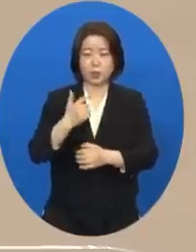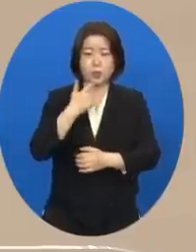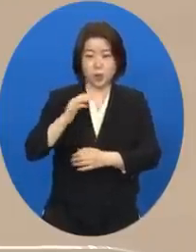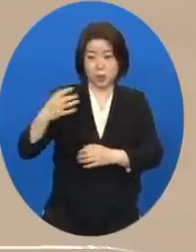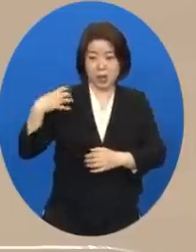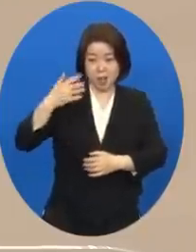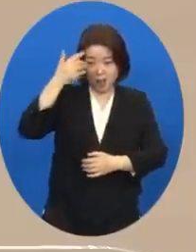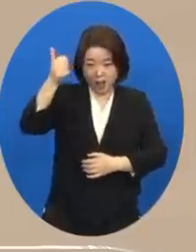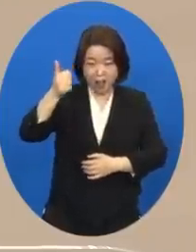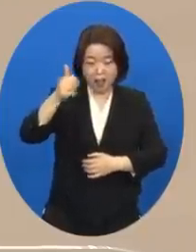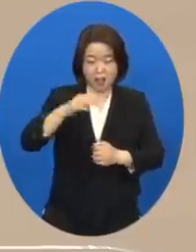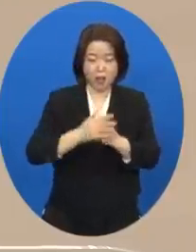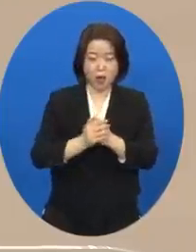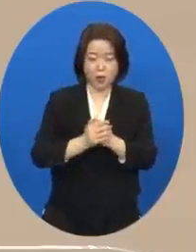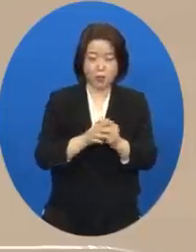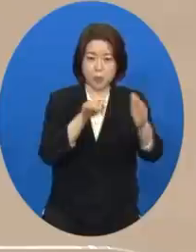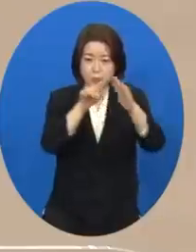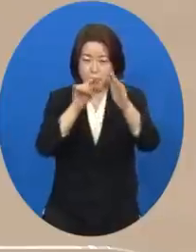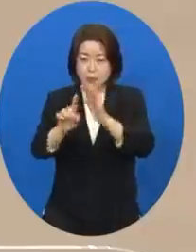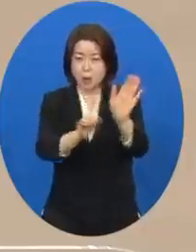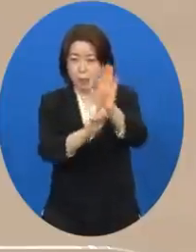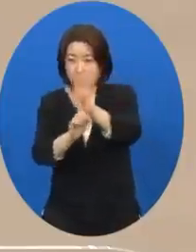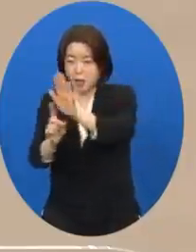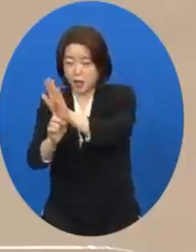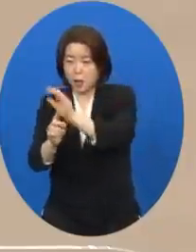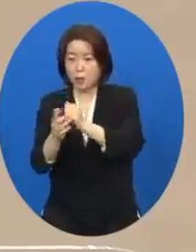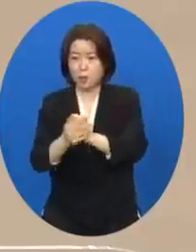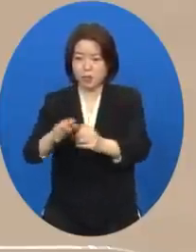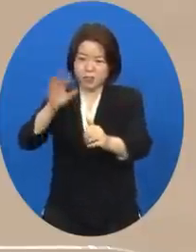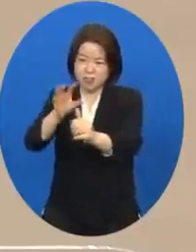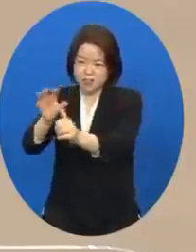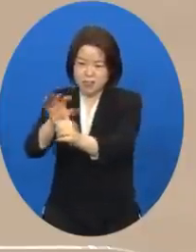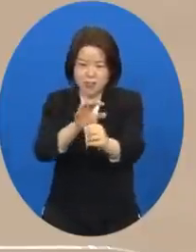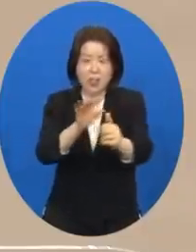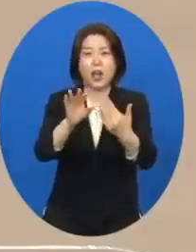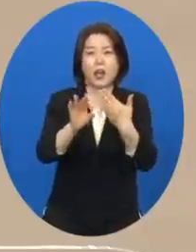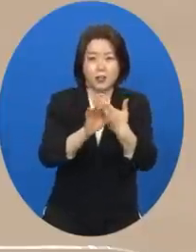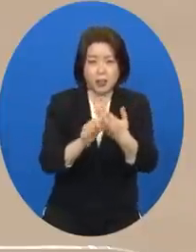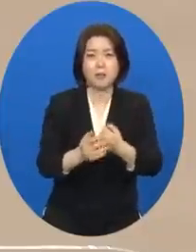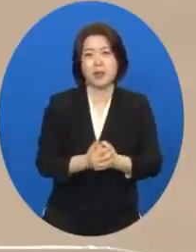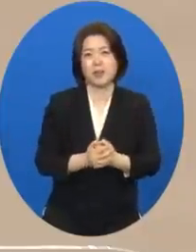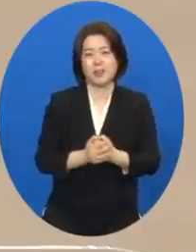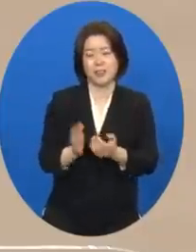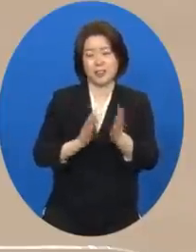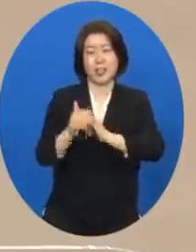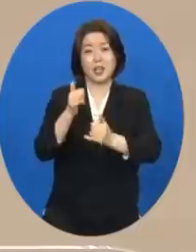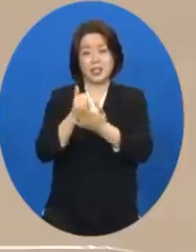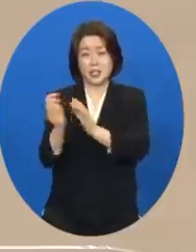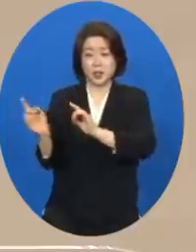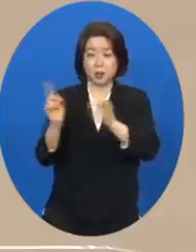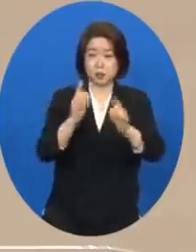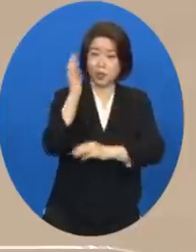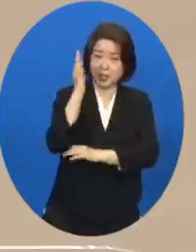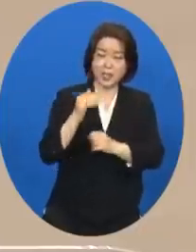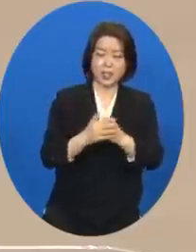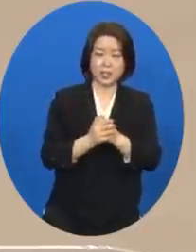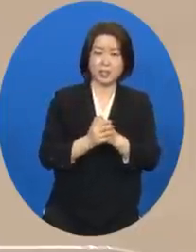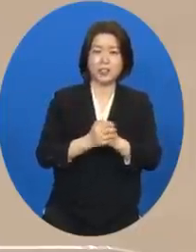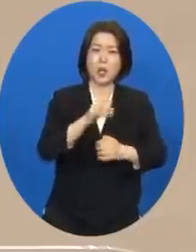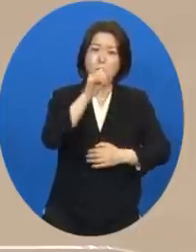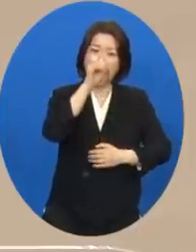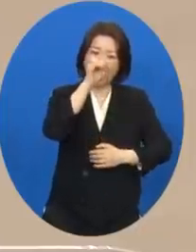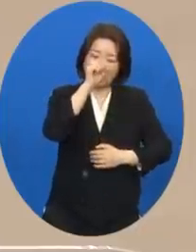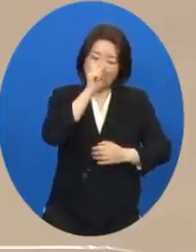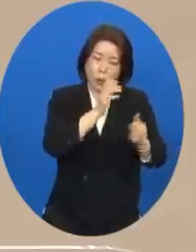내줬다 많이 그랬다면 그러면 예수님의 부활 이야기는 곤 선 징하게 그저